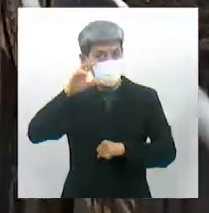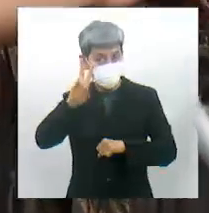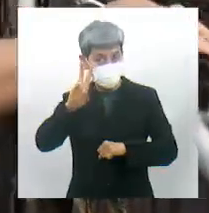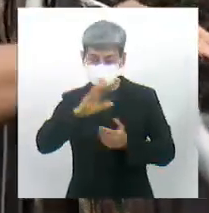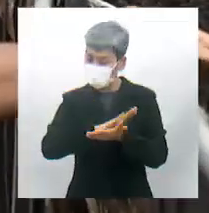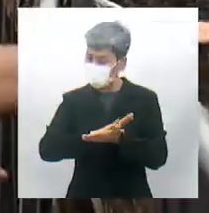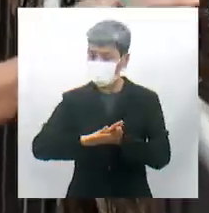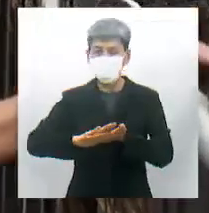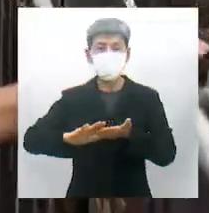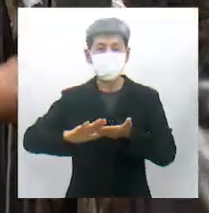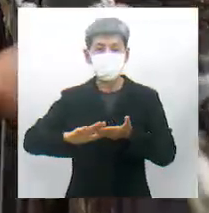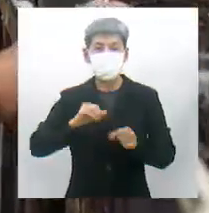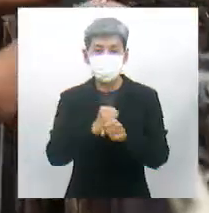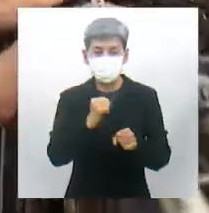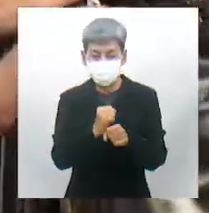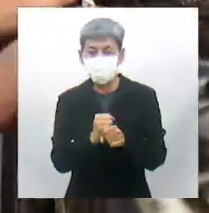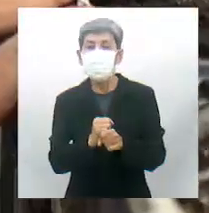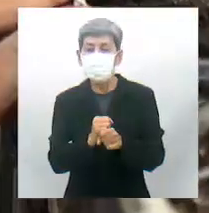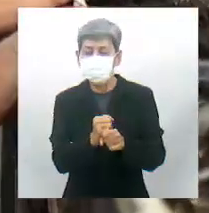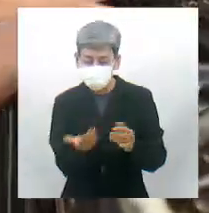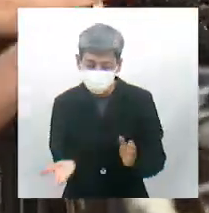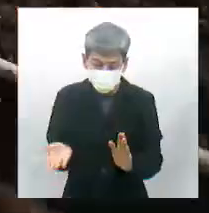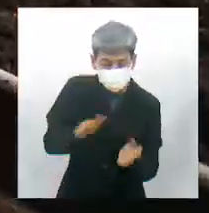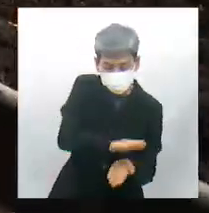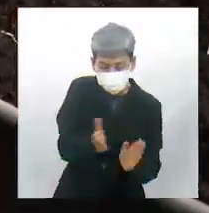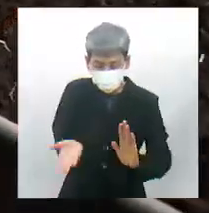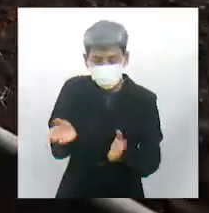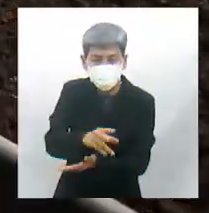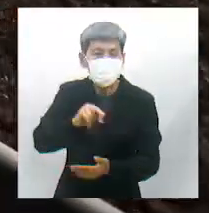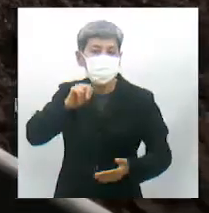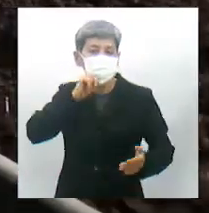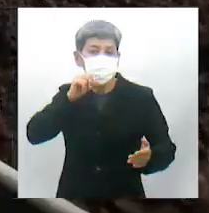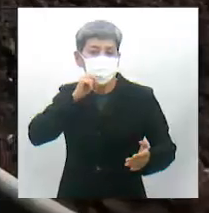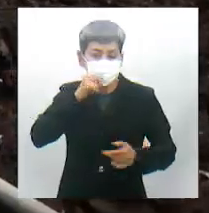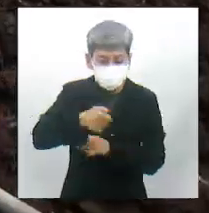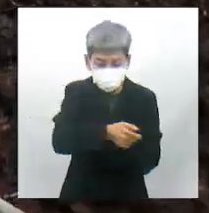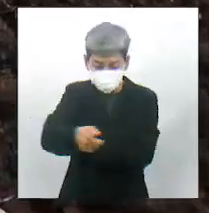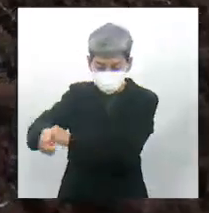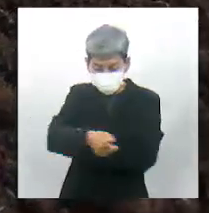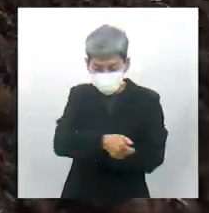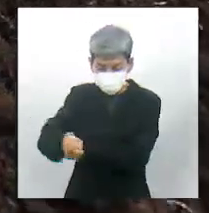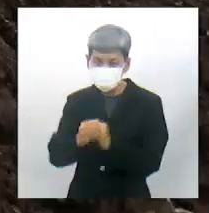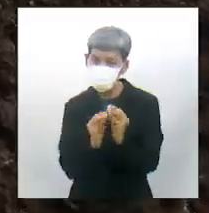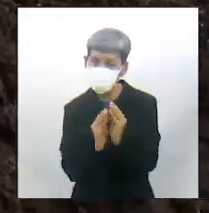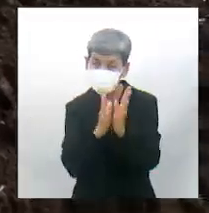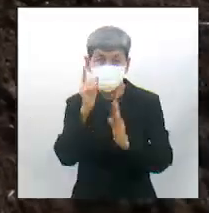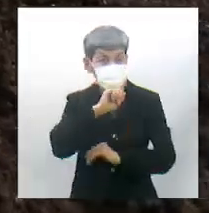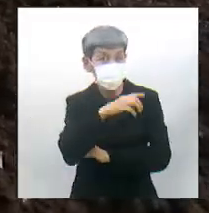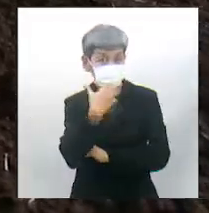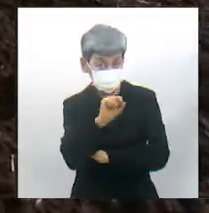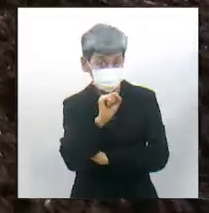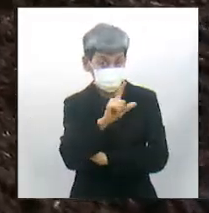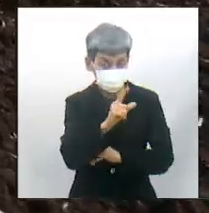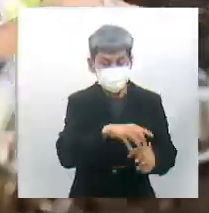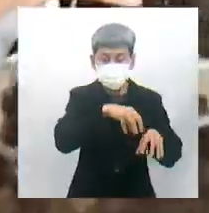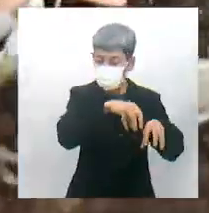บร้อยเราก็มากลับใหม ่ กลับแล้วเราก็น้ำมันลดแล้วต้นที่เราเพาะกล้าไว้ประมาณ12วันเอ